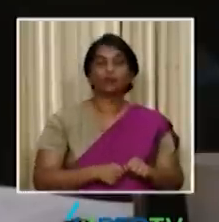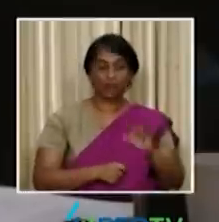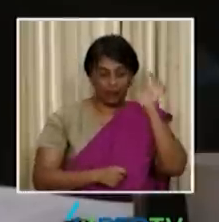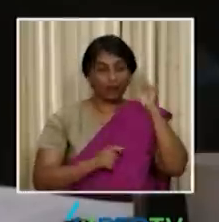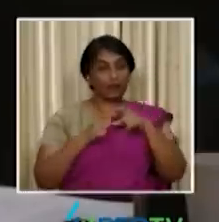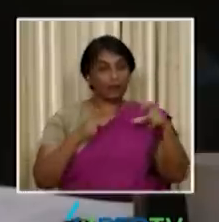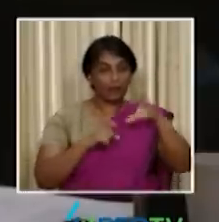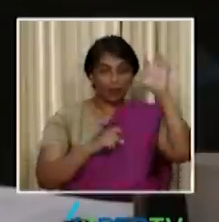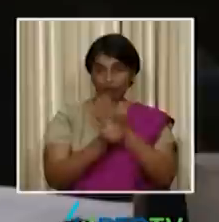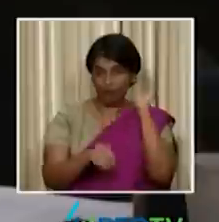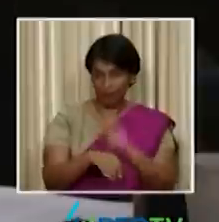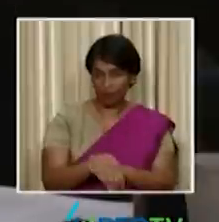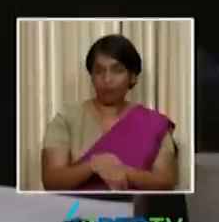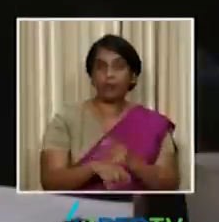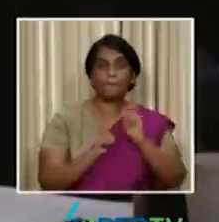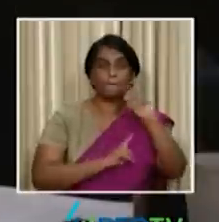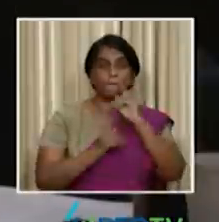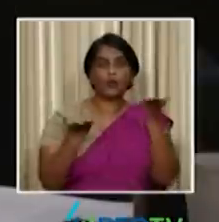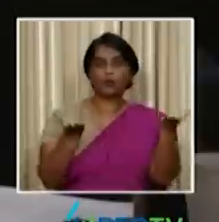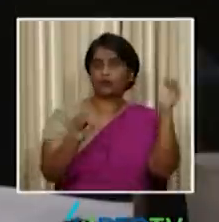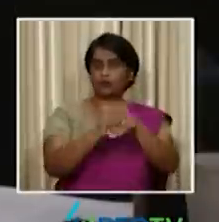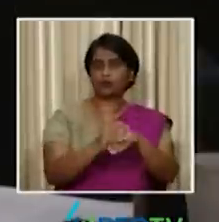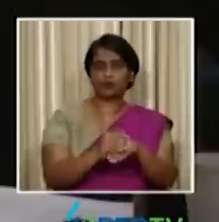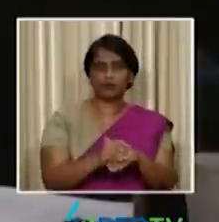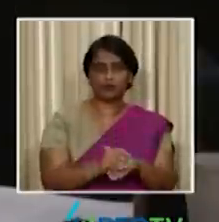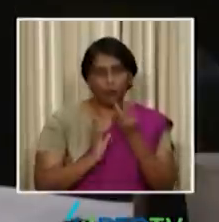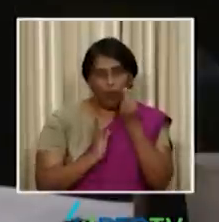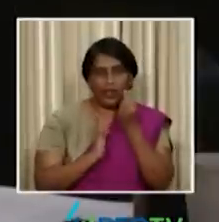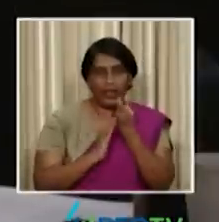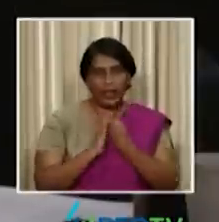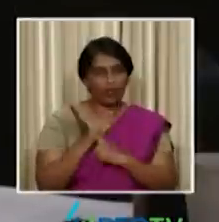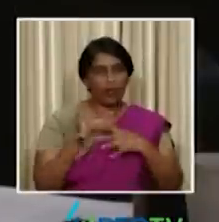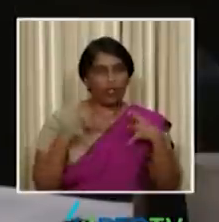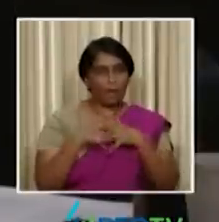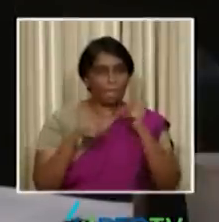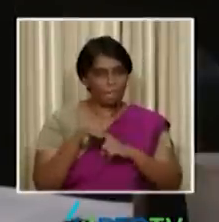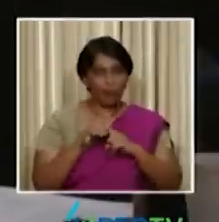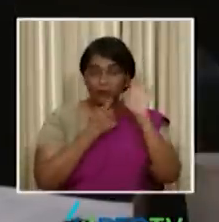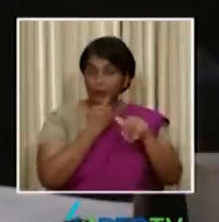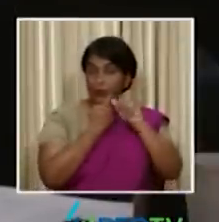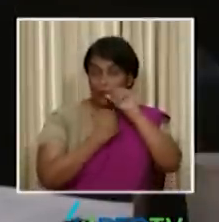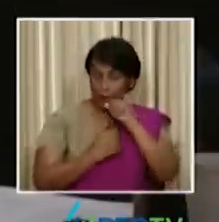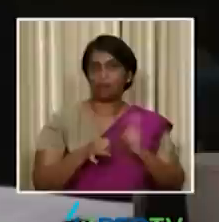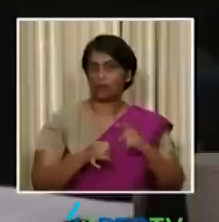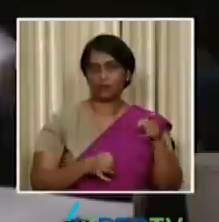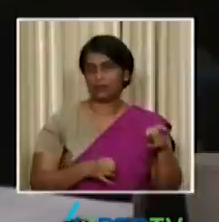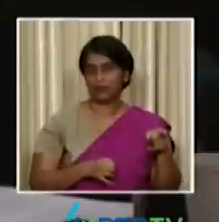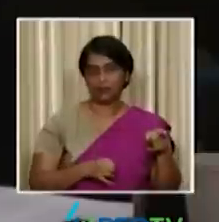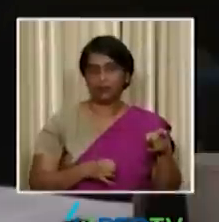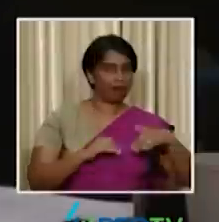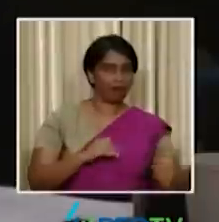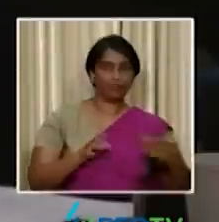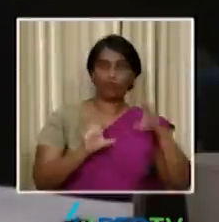රත්තරම් බිස්කන ගැනලා කොටු වෙච්ච කෙනා මේ පාර්ලිමේන්තු නියෝජනය කරනවා ඒක නම් පොඩි නීති ප්‍රශ්නයක් තියෙනවා මම ඒක පිළිගන්නවා හැබැයි අතර සදාචාර ප්‍රශ්නයක් තිබෙනවා. මේ මගේ